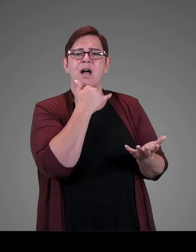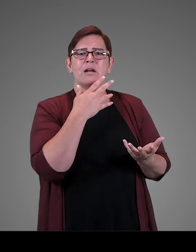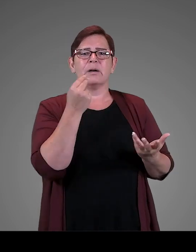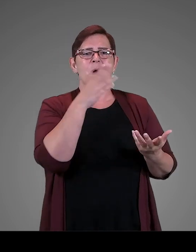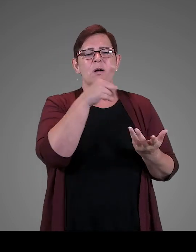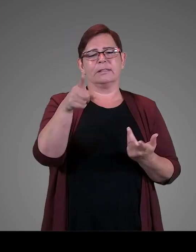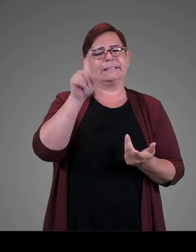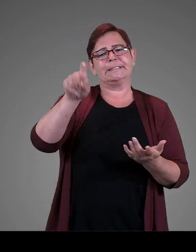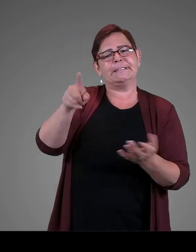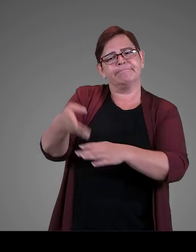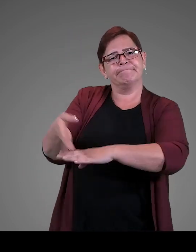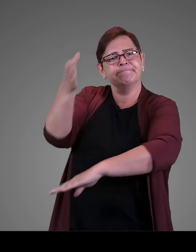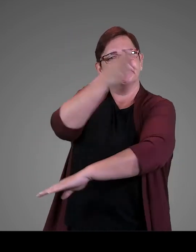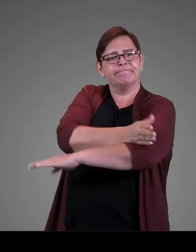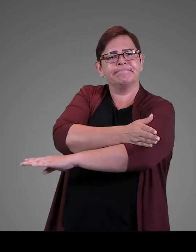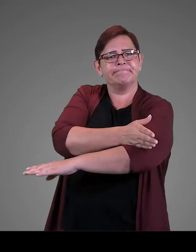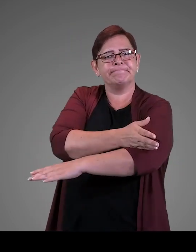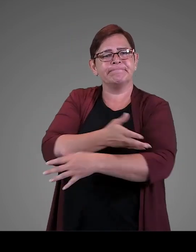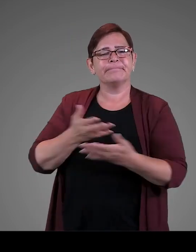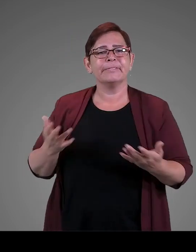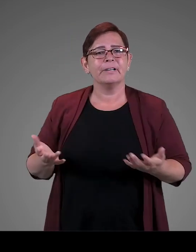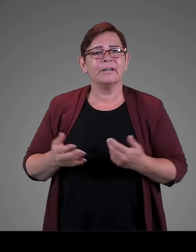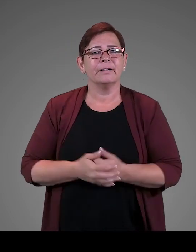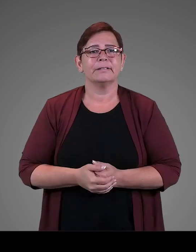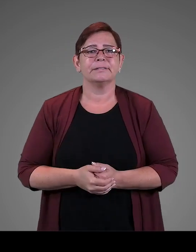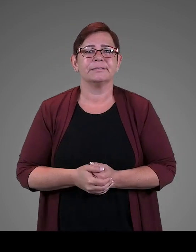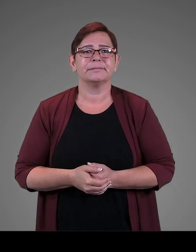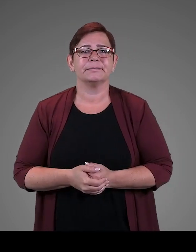c'est à faire mieux. Donc, oui.